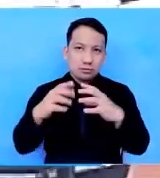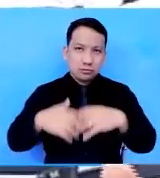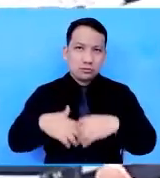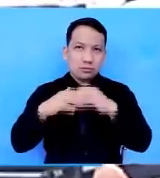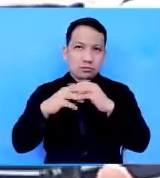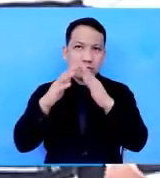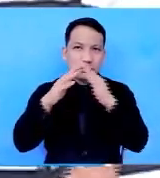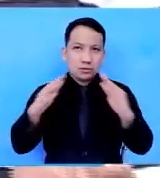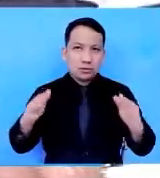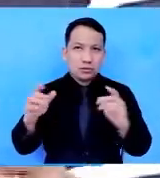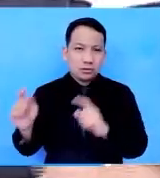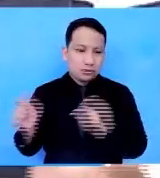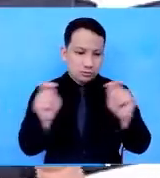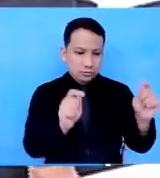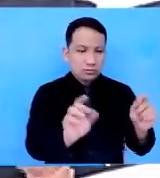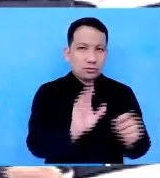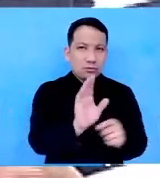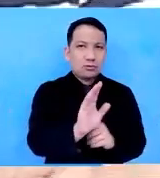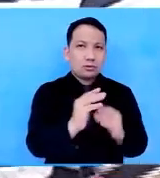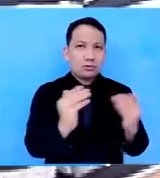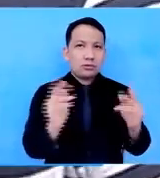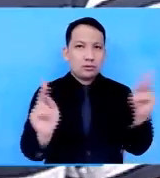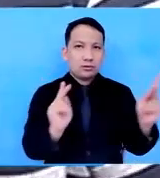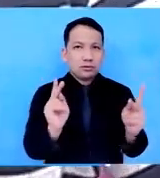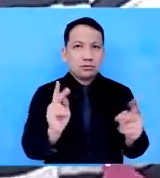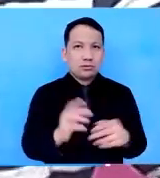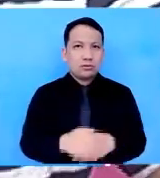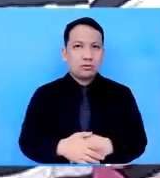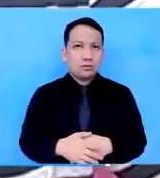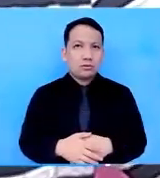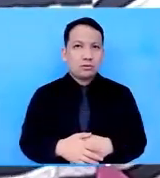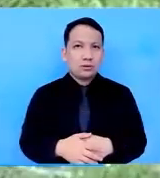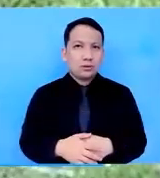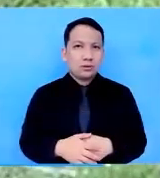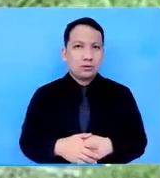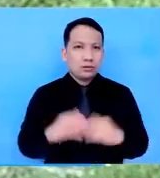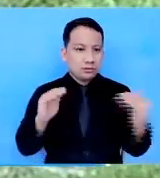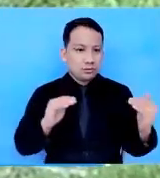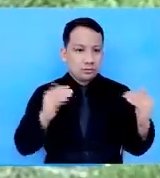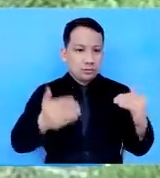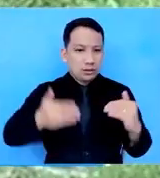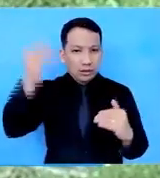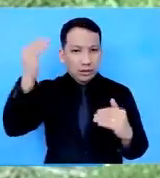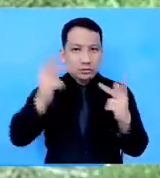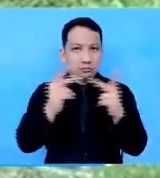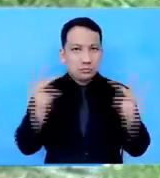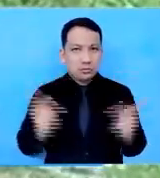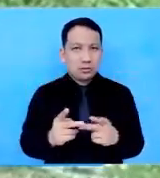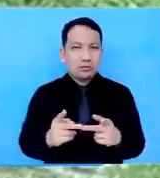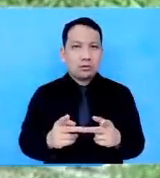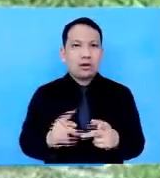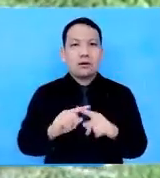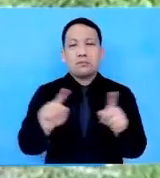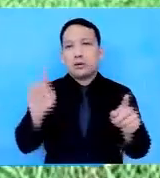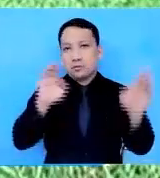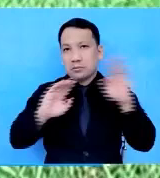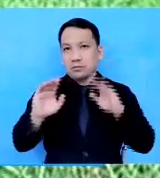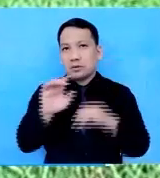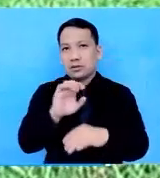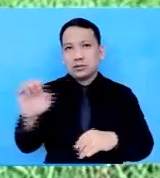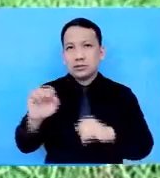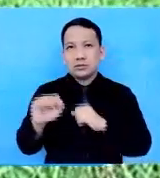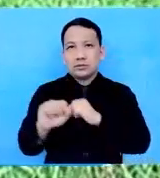para i-relocate yung mga residente doon. Pero doon lang sa higher grounds. Pero pinaka-problema sa Eastern Samar ang